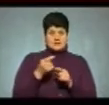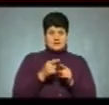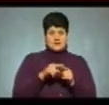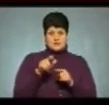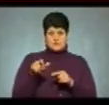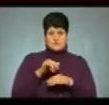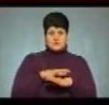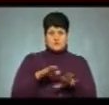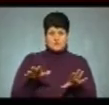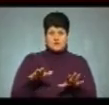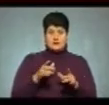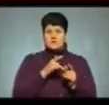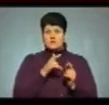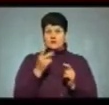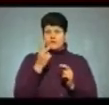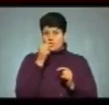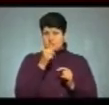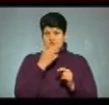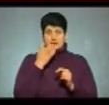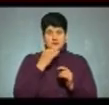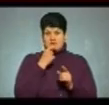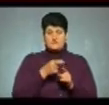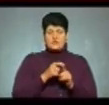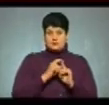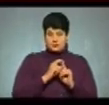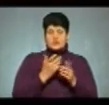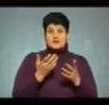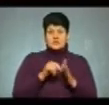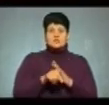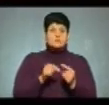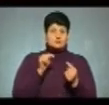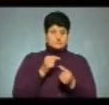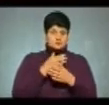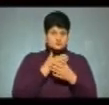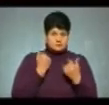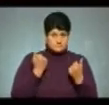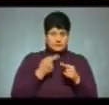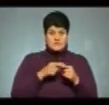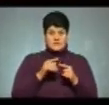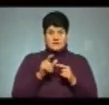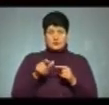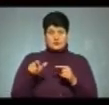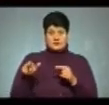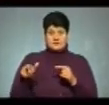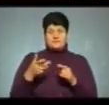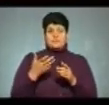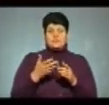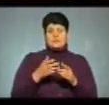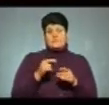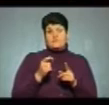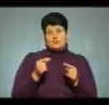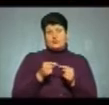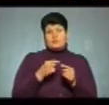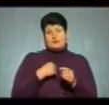не було. Якщо в нас на протязі 2 місяців немає відповіді, значить заперечень ніяких немає від цих будинків, від мешканців цих будинків, відповідно,